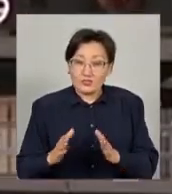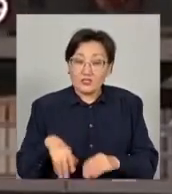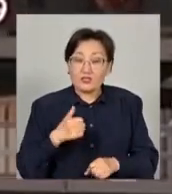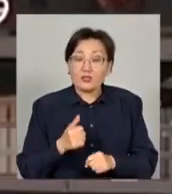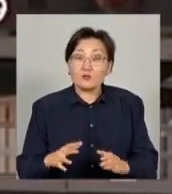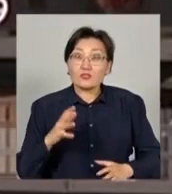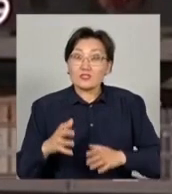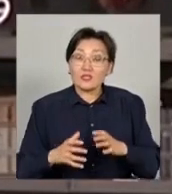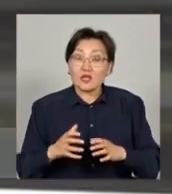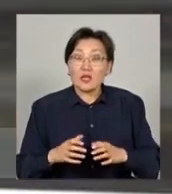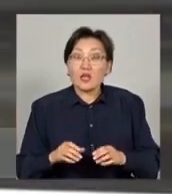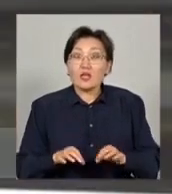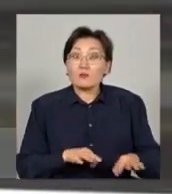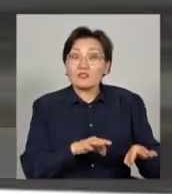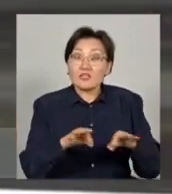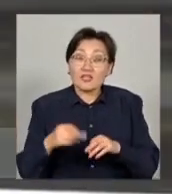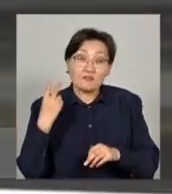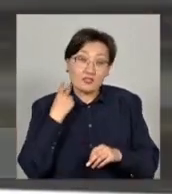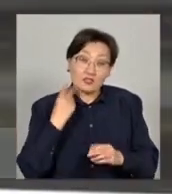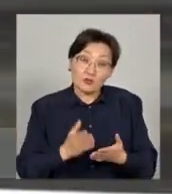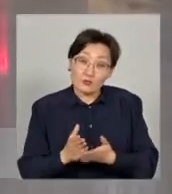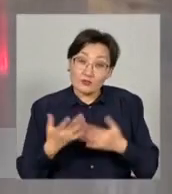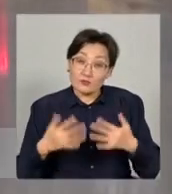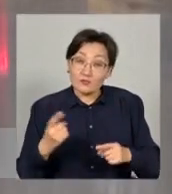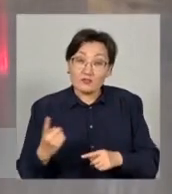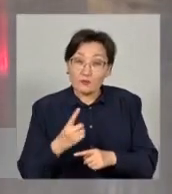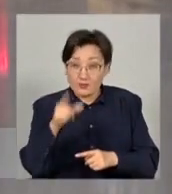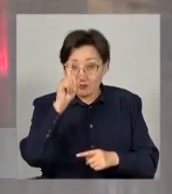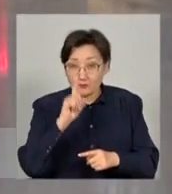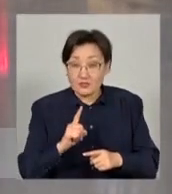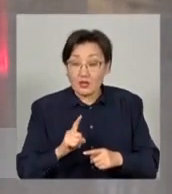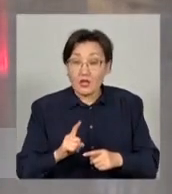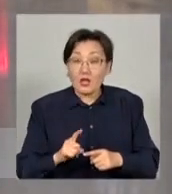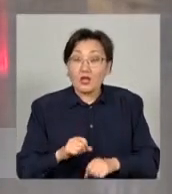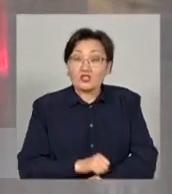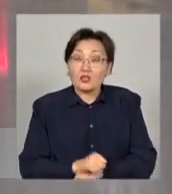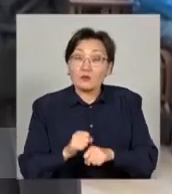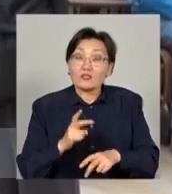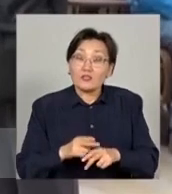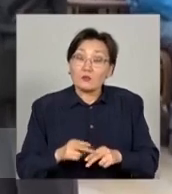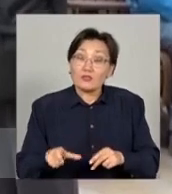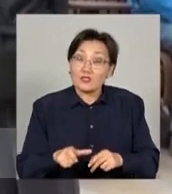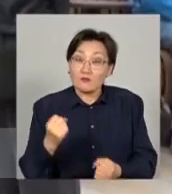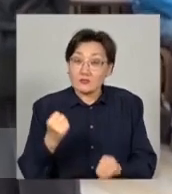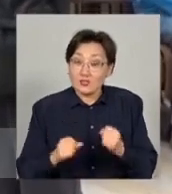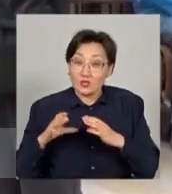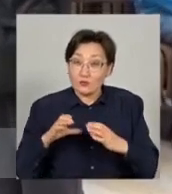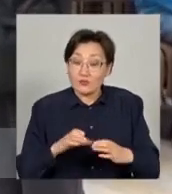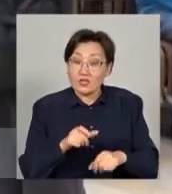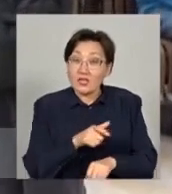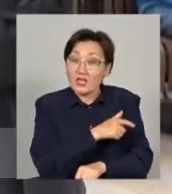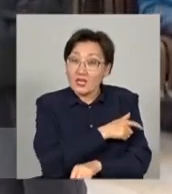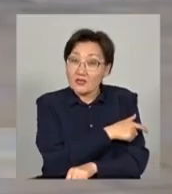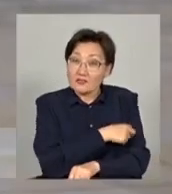глобальном ступоре и транспортная сфера в Великобритании. Уже не первый месяц в стране бастуют железнодорожники, водители автобусов и инспекторы